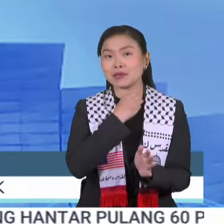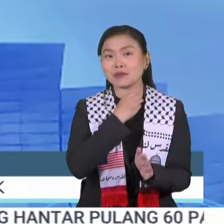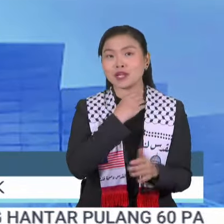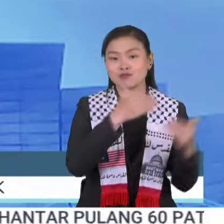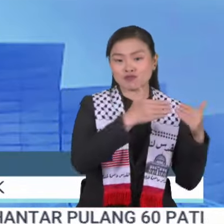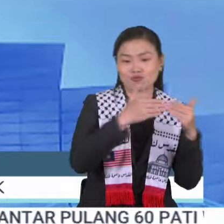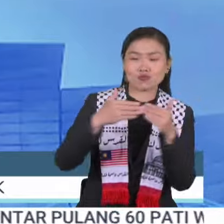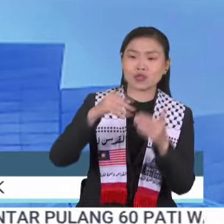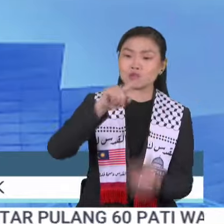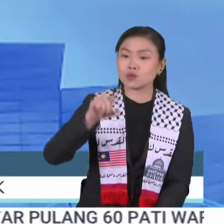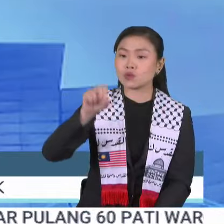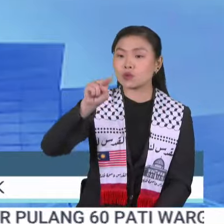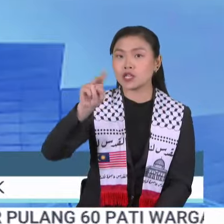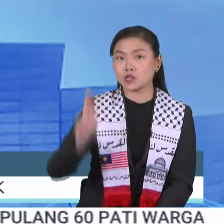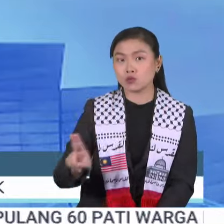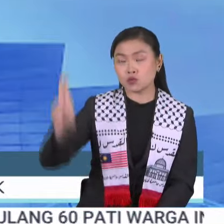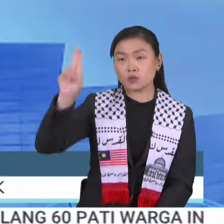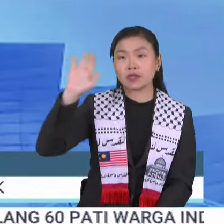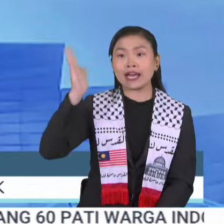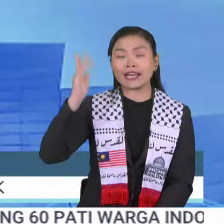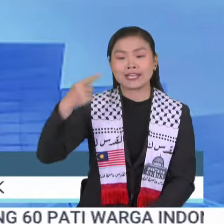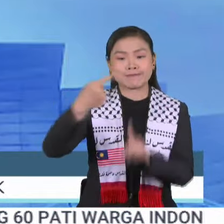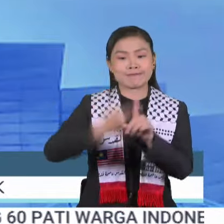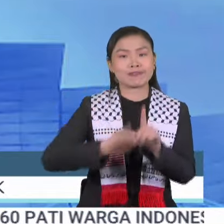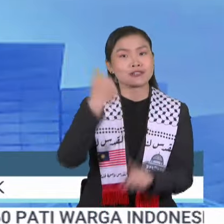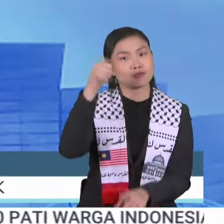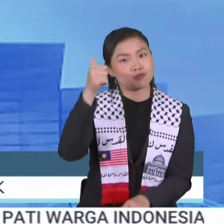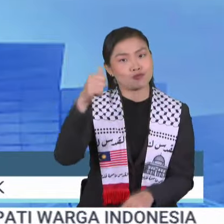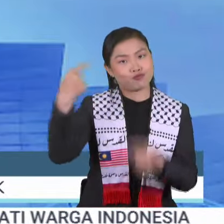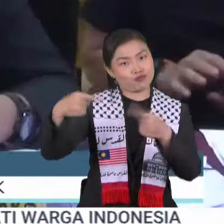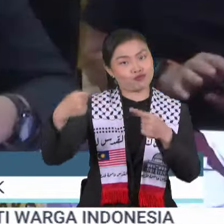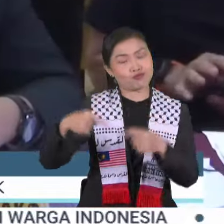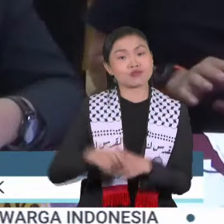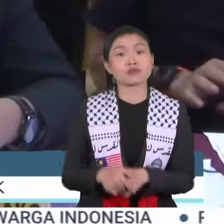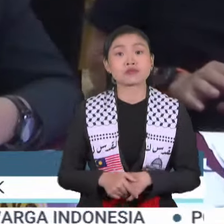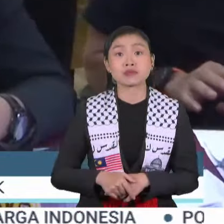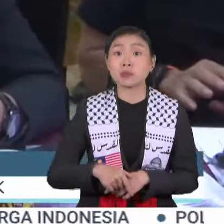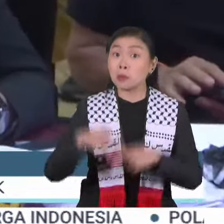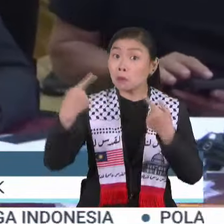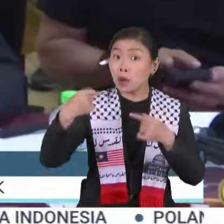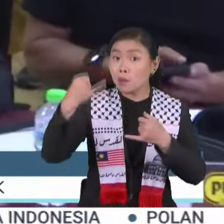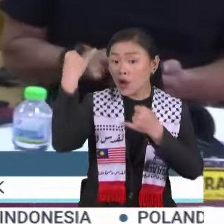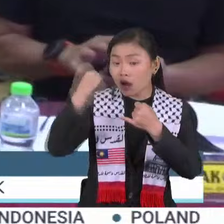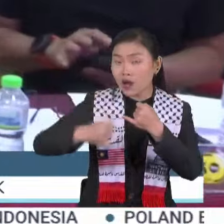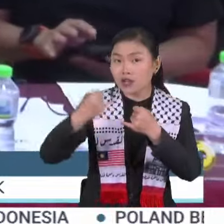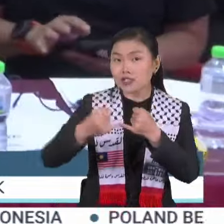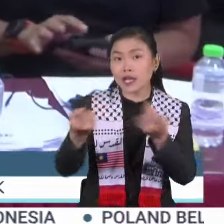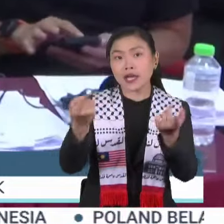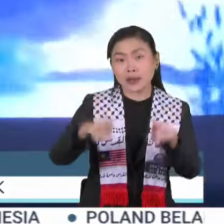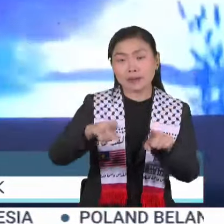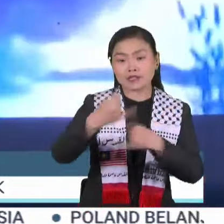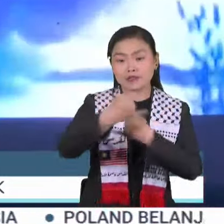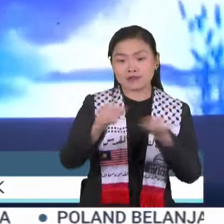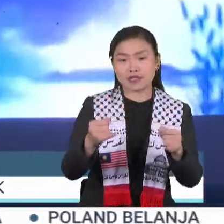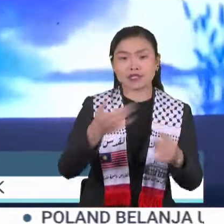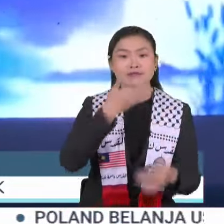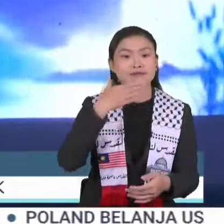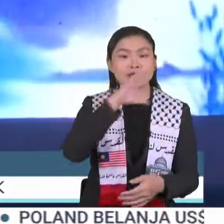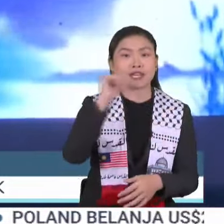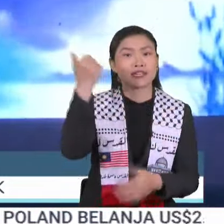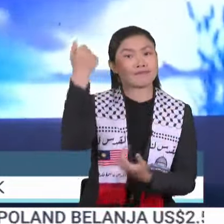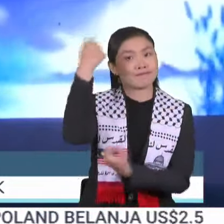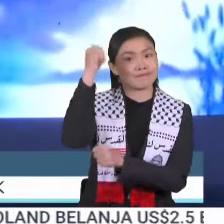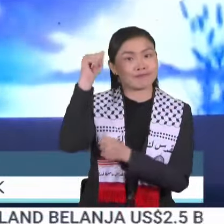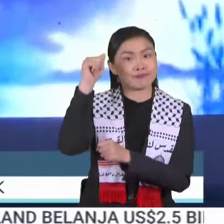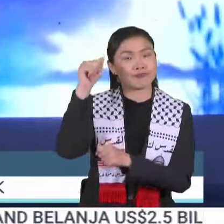Zon Utara yang akan berlangsung Oktober depan. Dalam pertandingan akhir yang berlangsung di Jabatan Belia dan Sukan Negeri itu, Muhammad